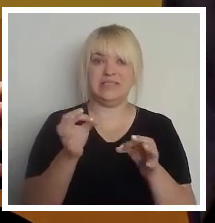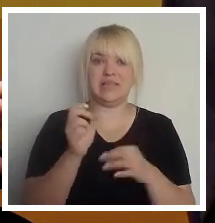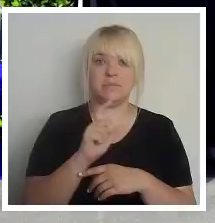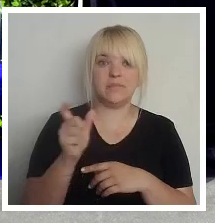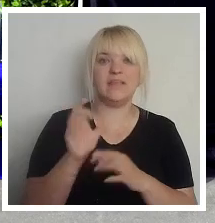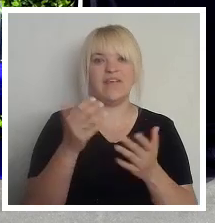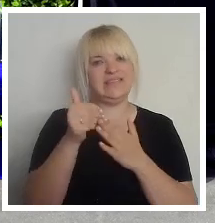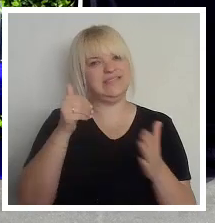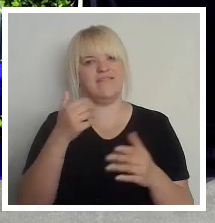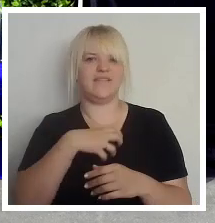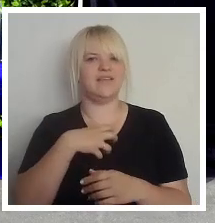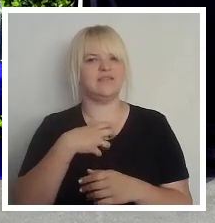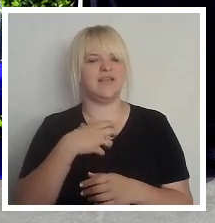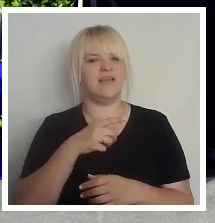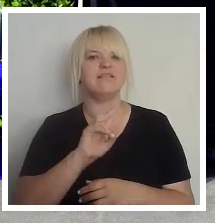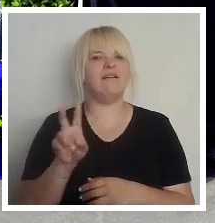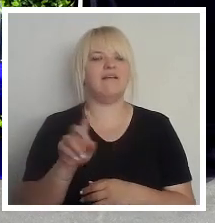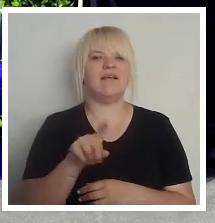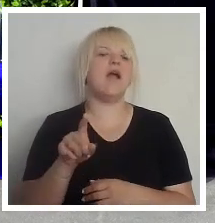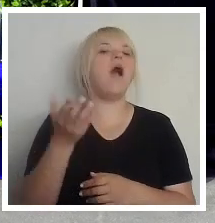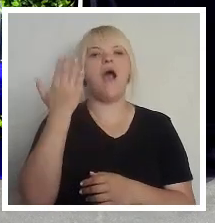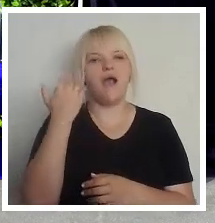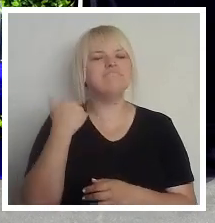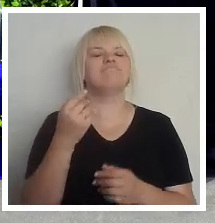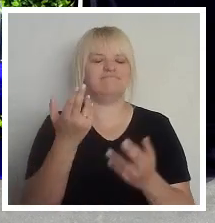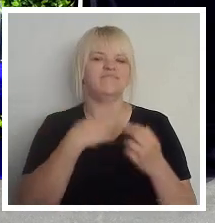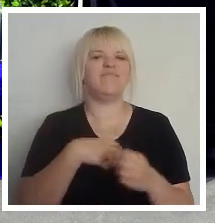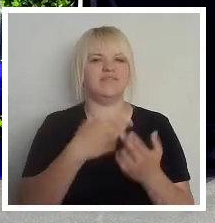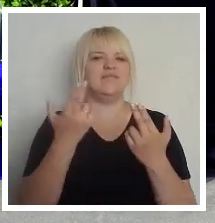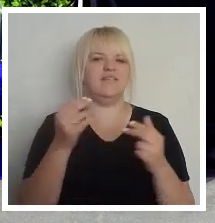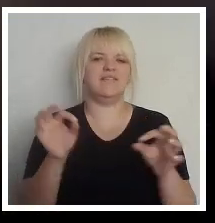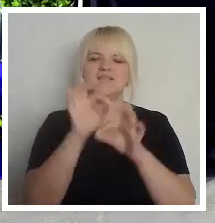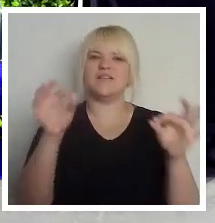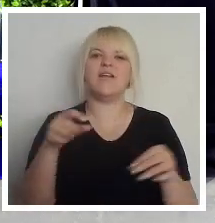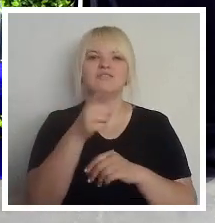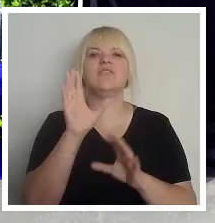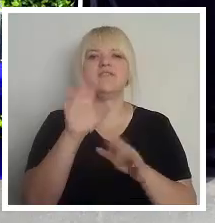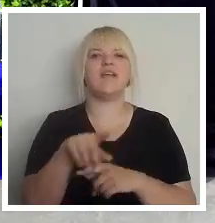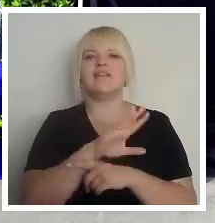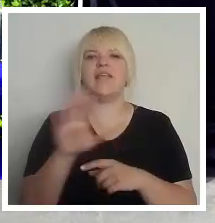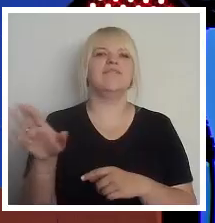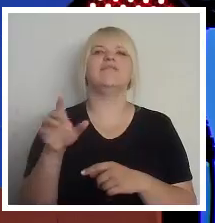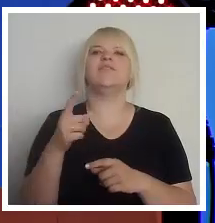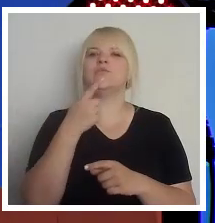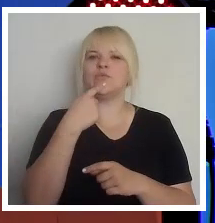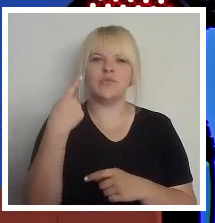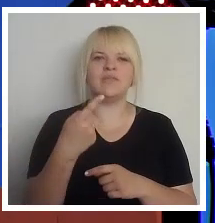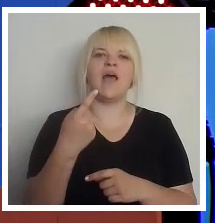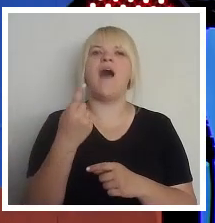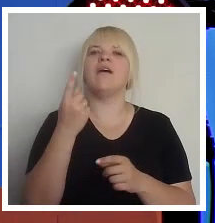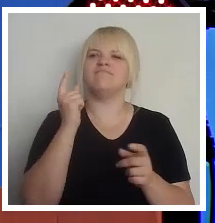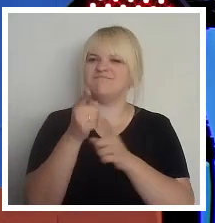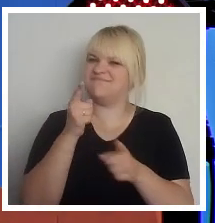sākt? Ne, agrāk, protams, vajadzēja sākt, un te mēs varam mest nevis vienu akmeni, bet akmeņu čupu lielajiem